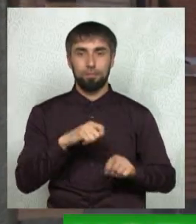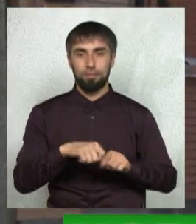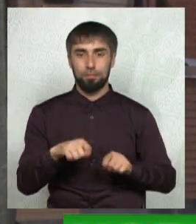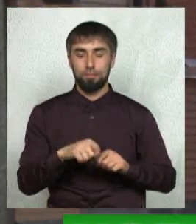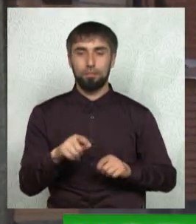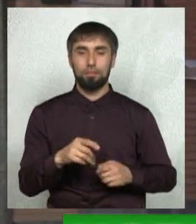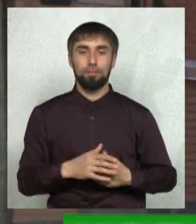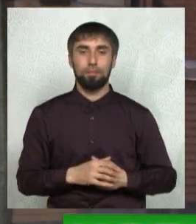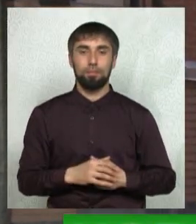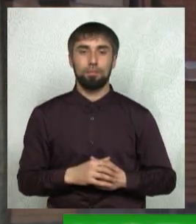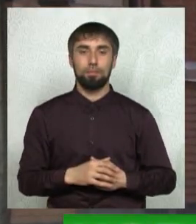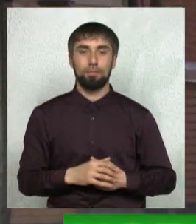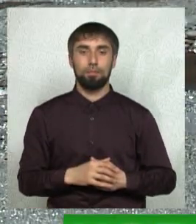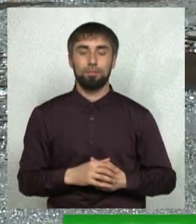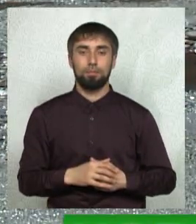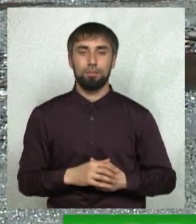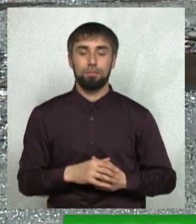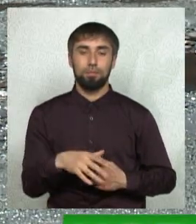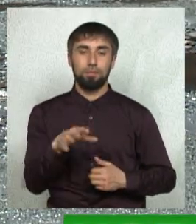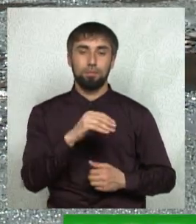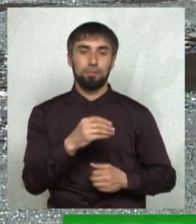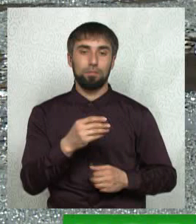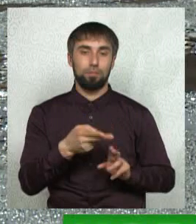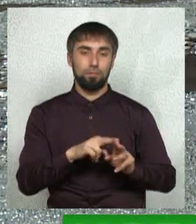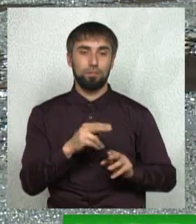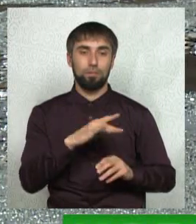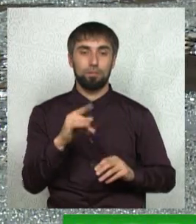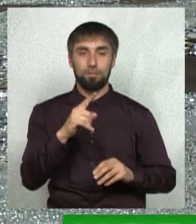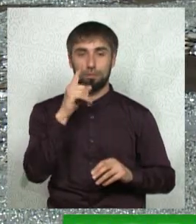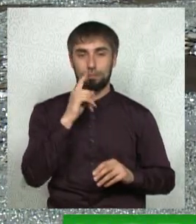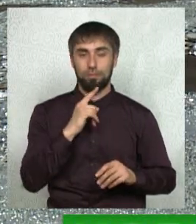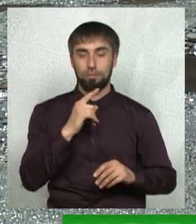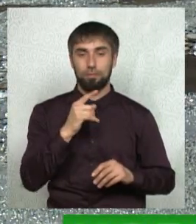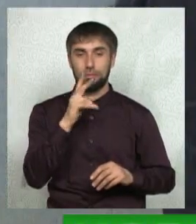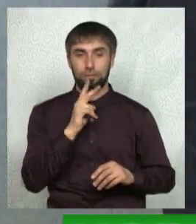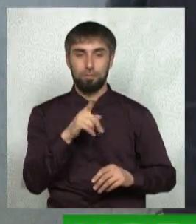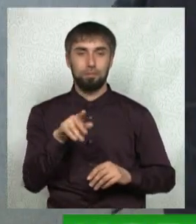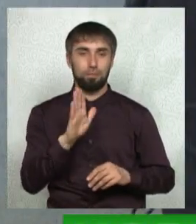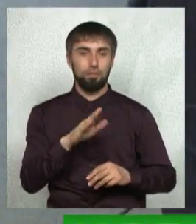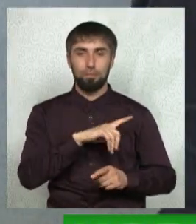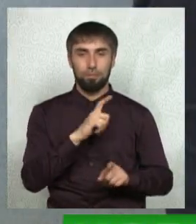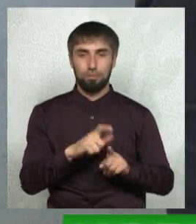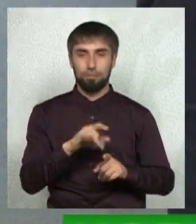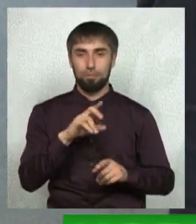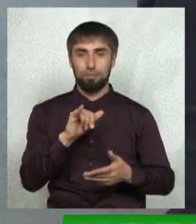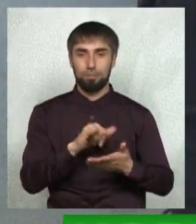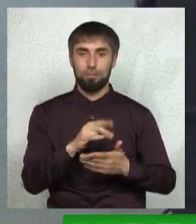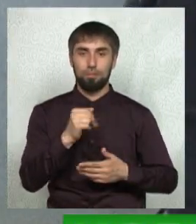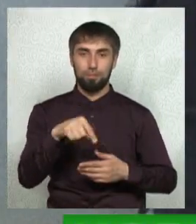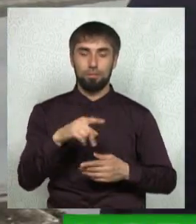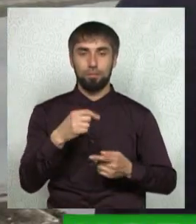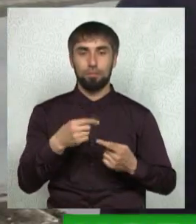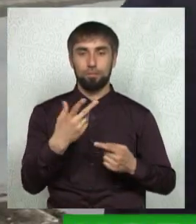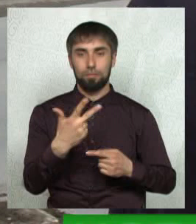Жить с лужей у ворот жителям придется недолго. Через пару месяцев власти села обещают закончить прокладку водопровода на этой и